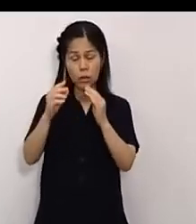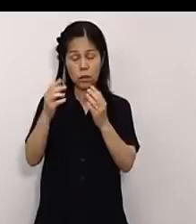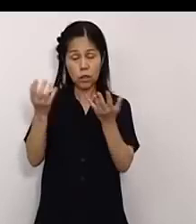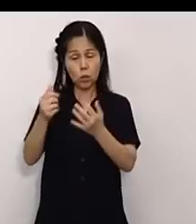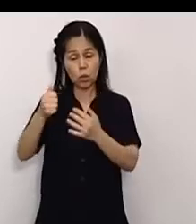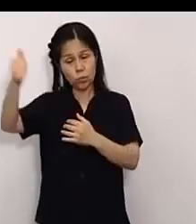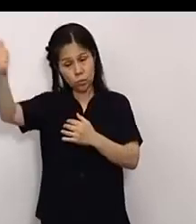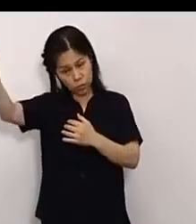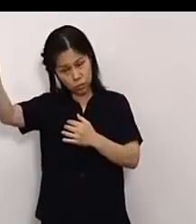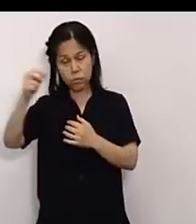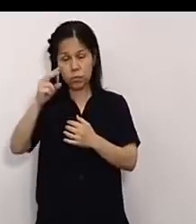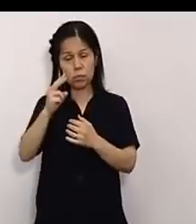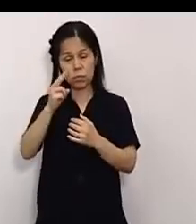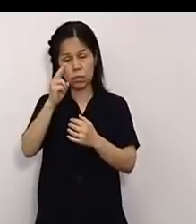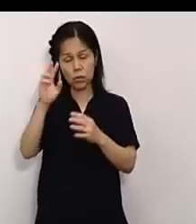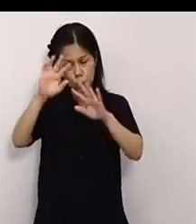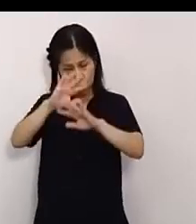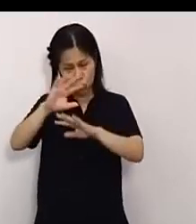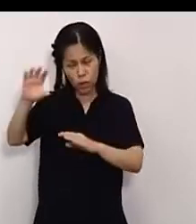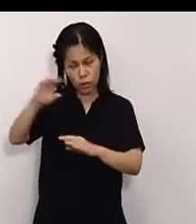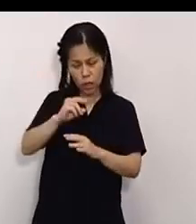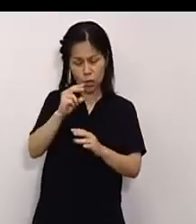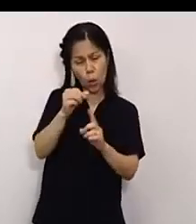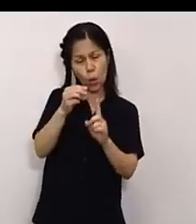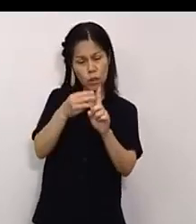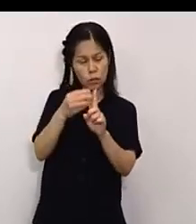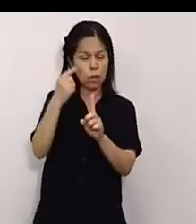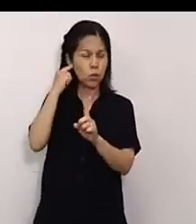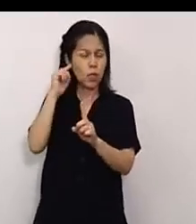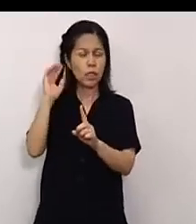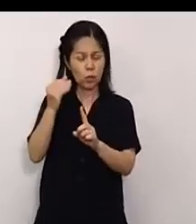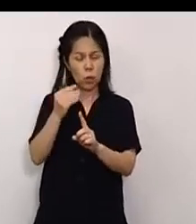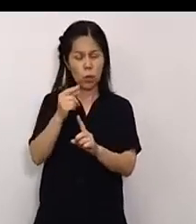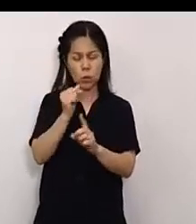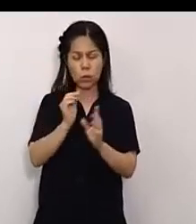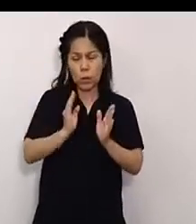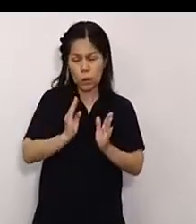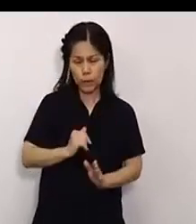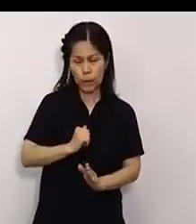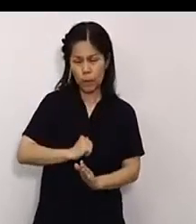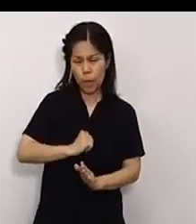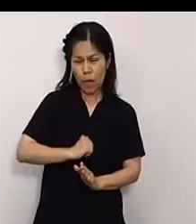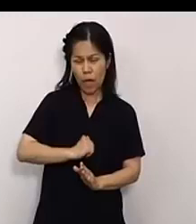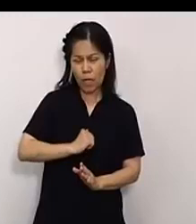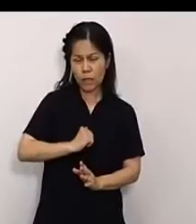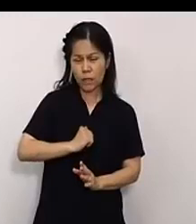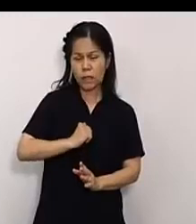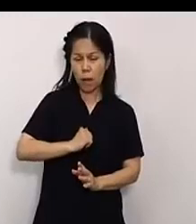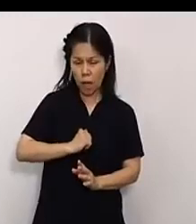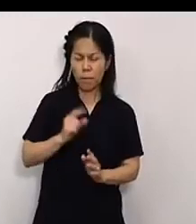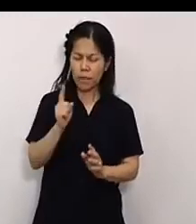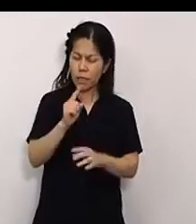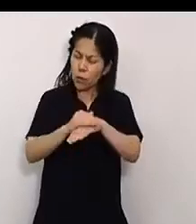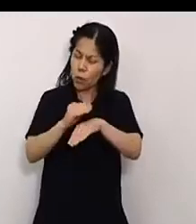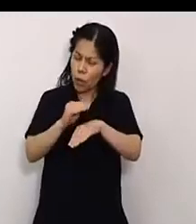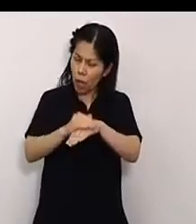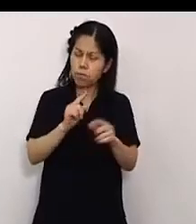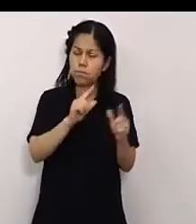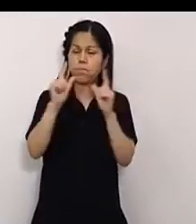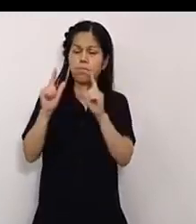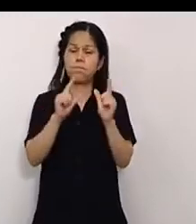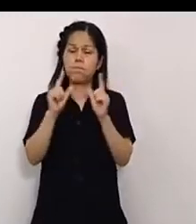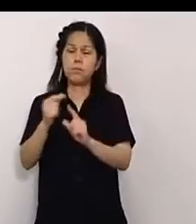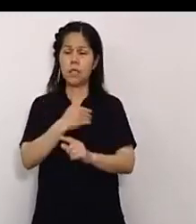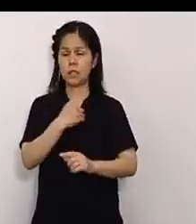て、まあ、土日、まあ、うるさいけれど、まあ、少しおとなしくして、夫の言うことを聞いていれば、なんとかこうやり過ごせてい